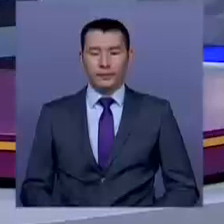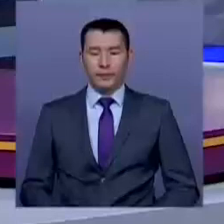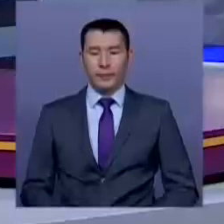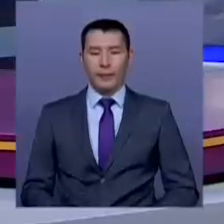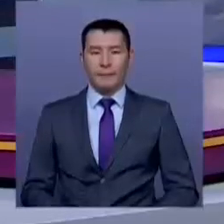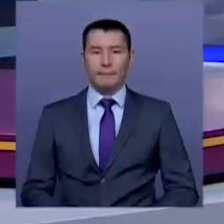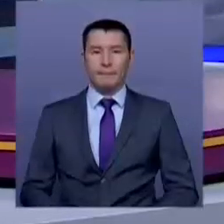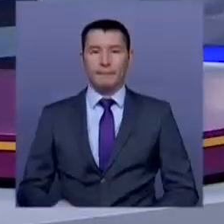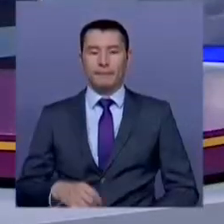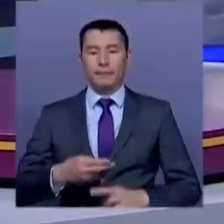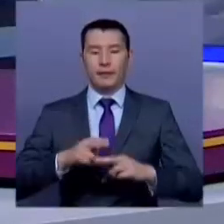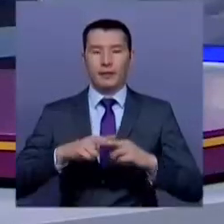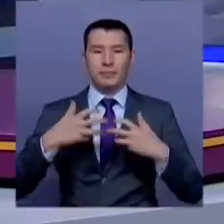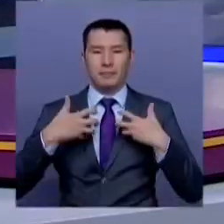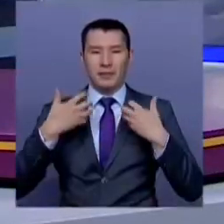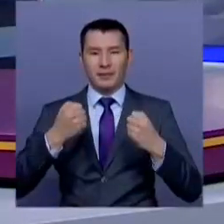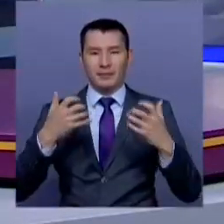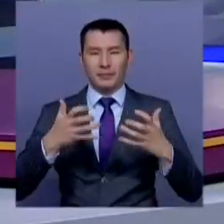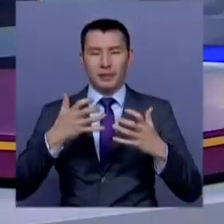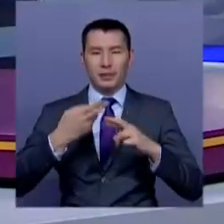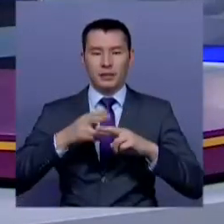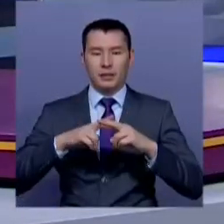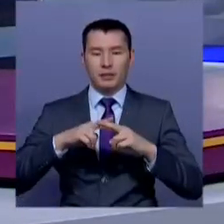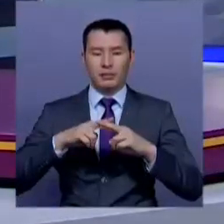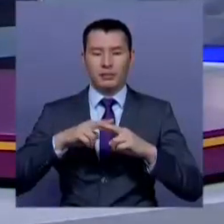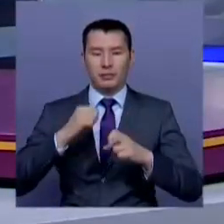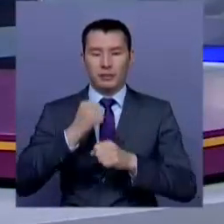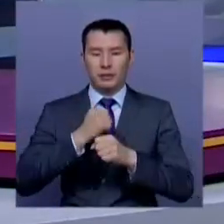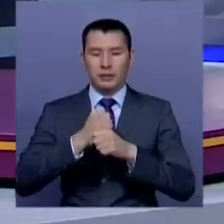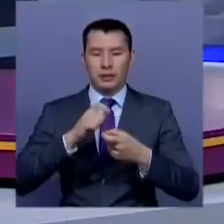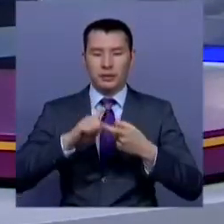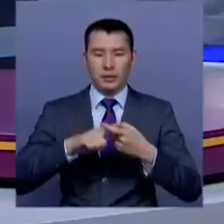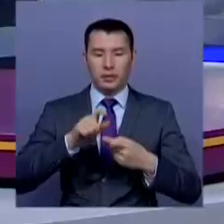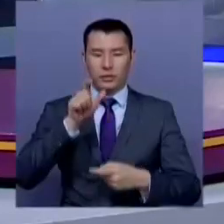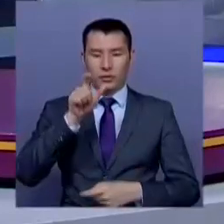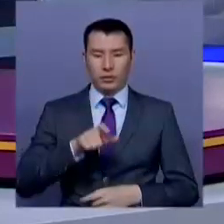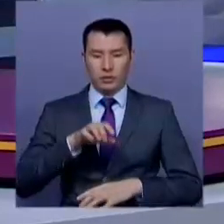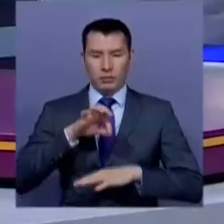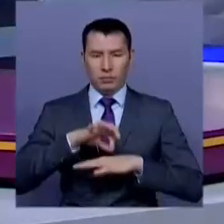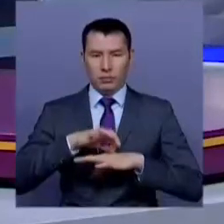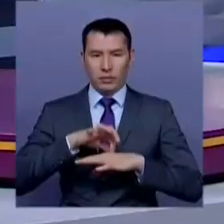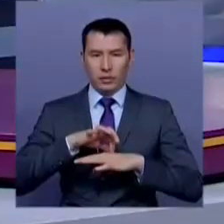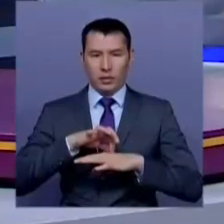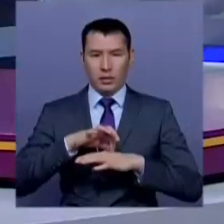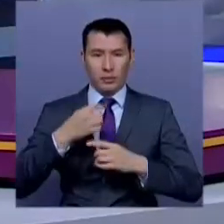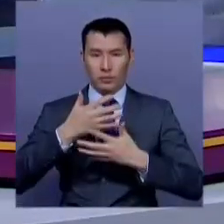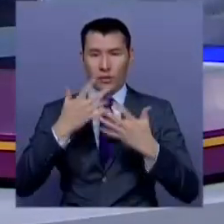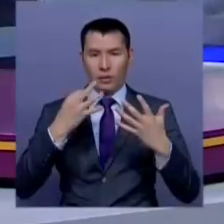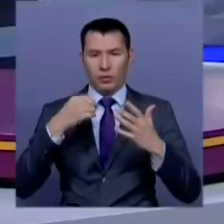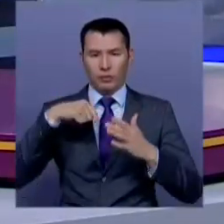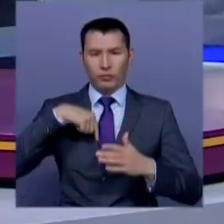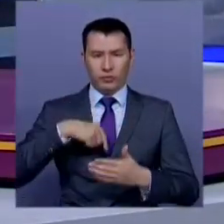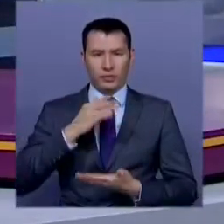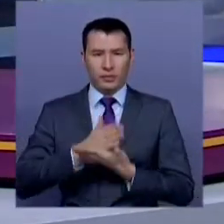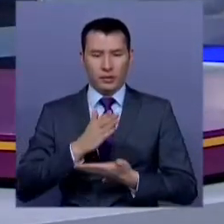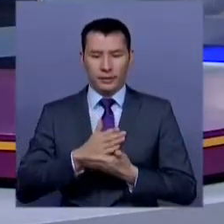Тем временем в самом Минздраве разработали специальную памятку для пациентов с бессимптомной формой коронавируса. На сегодня в стране выявлено